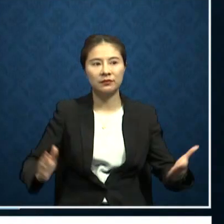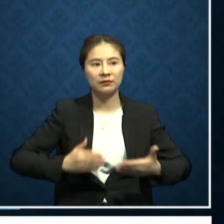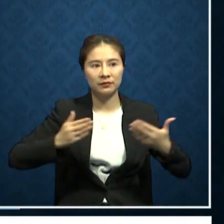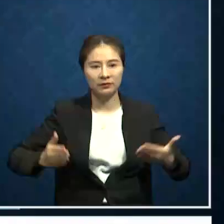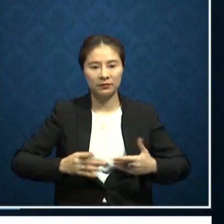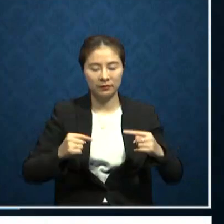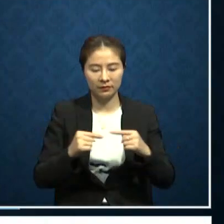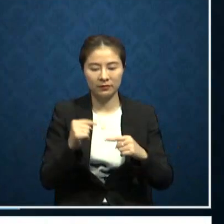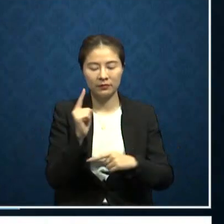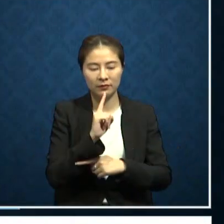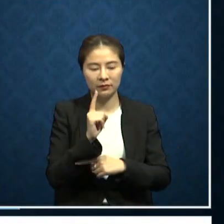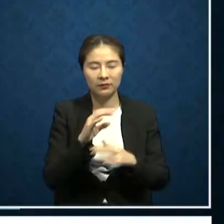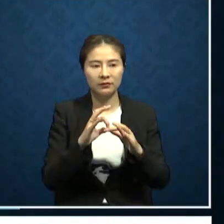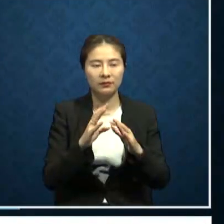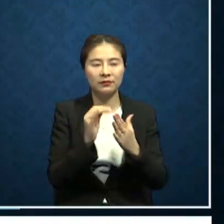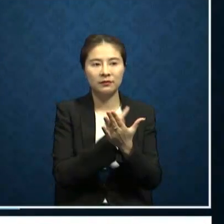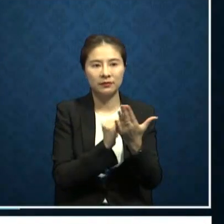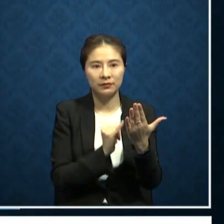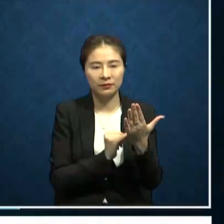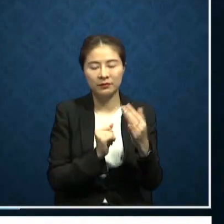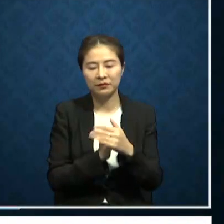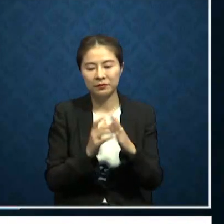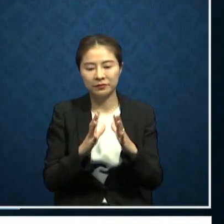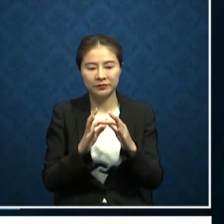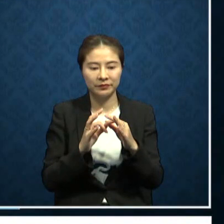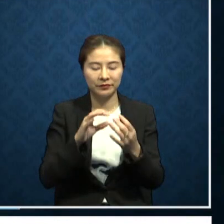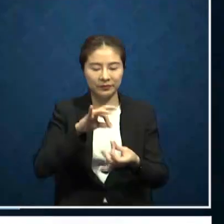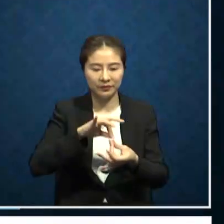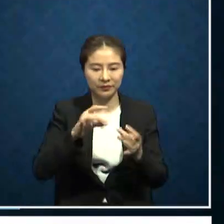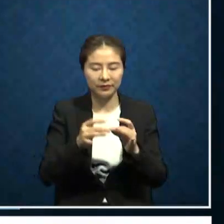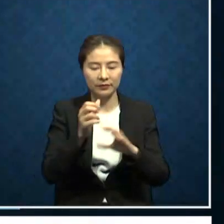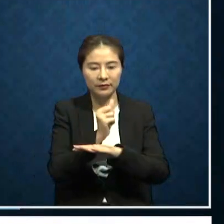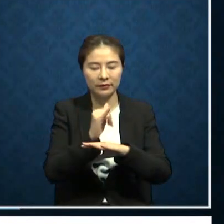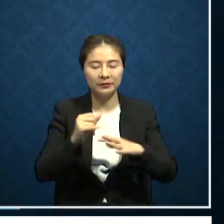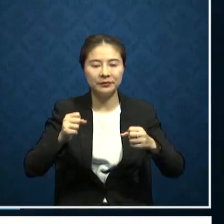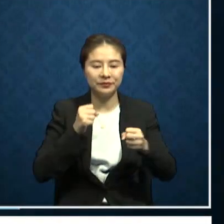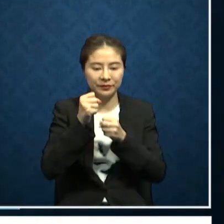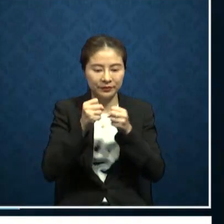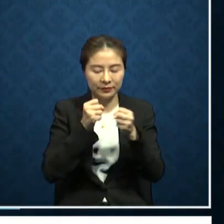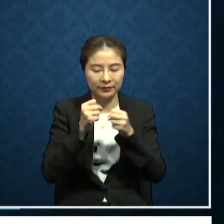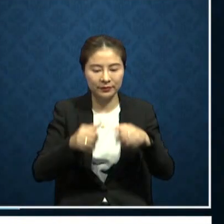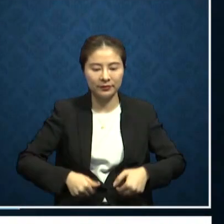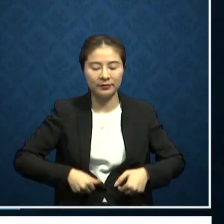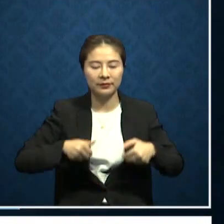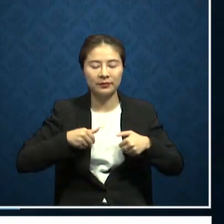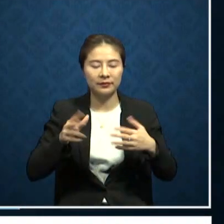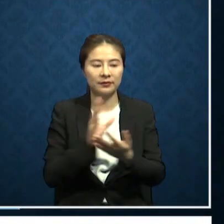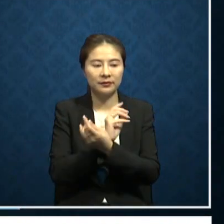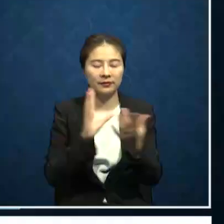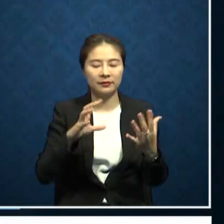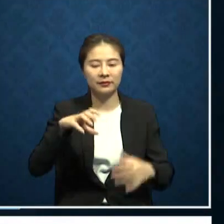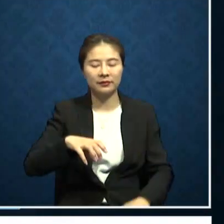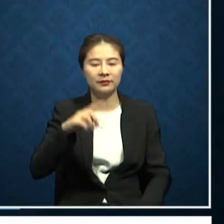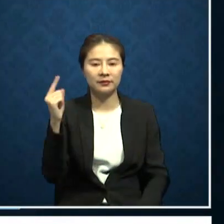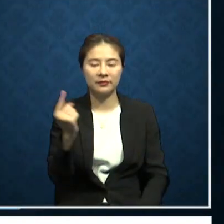การขับเคลื่อนอาทิศิลปะศิลปะร่วมสมัยนะคะวัฒนธรรมกีฬาการต่อสู้วิถีชีวิตเทศกาลประเพณีการท่องเที่ยวหัตกรรม